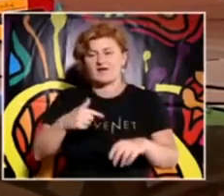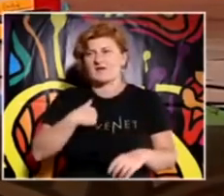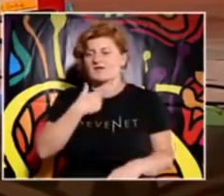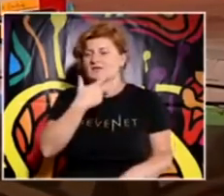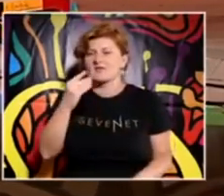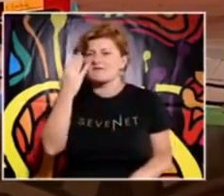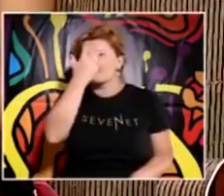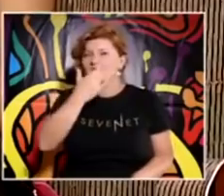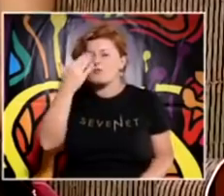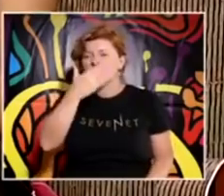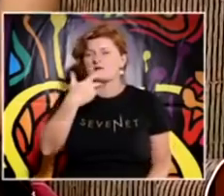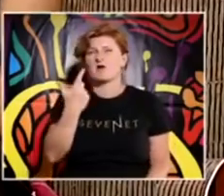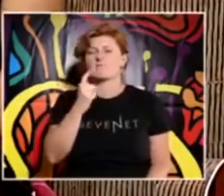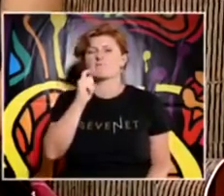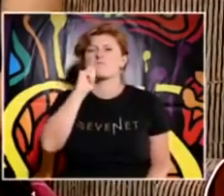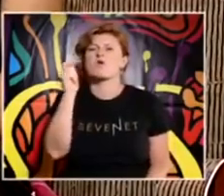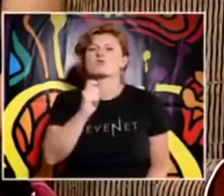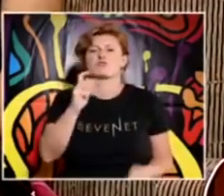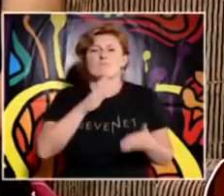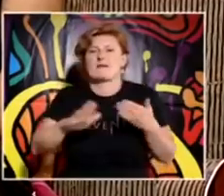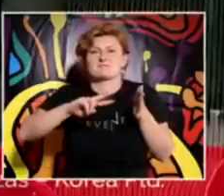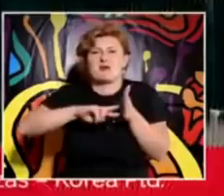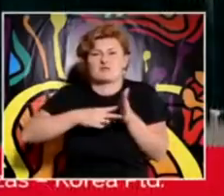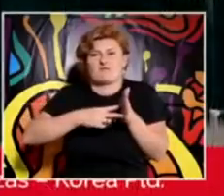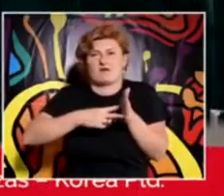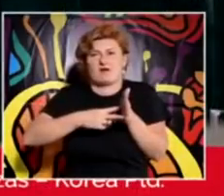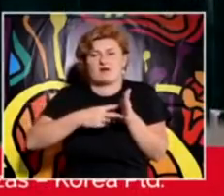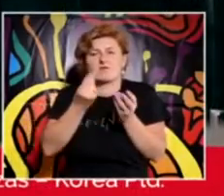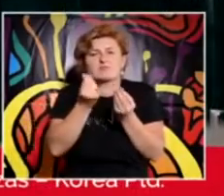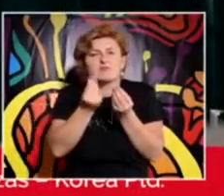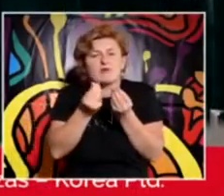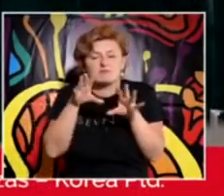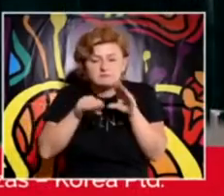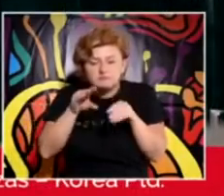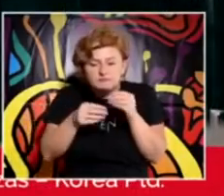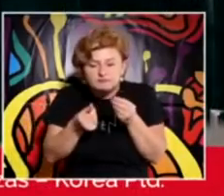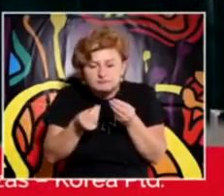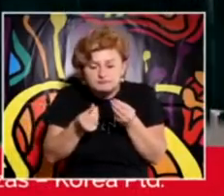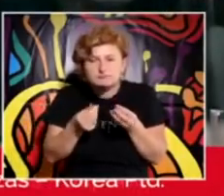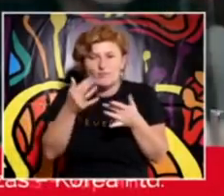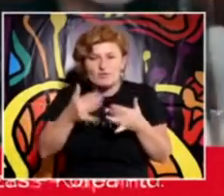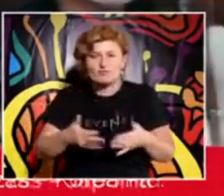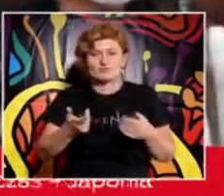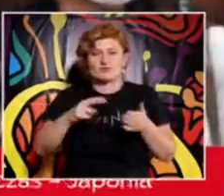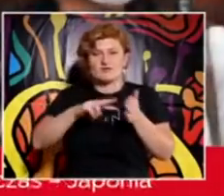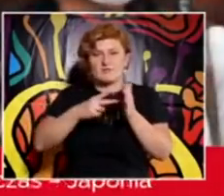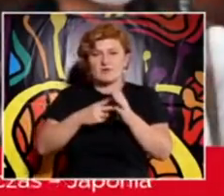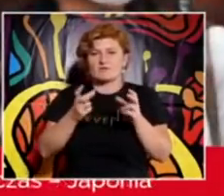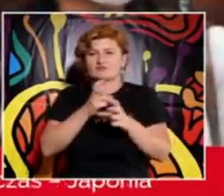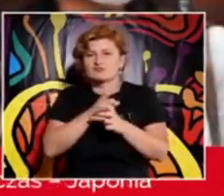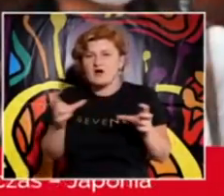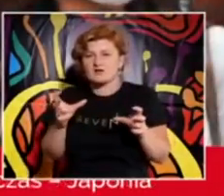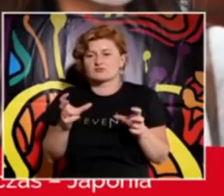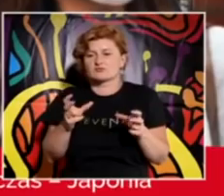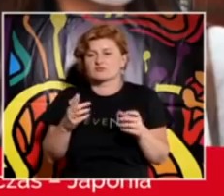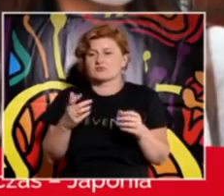taką podróż bez zaplanowania chociażby budżetu, czy zaplanowania czasu, ile w jakim miejscu chciałbyś